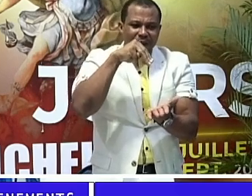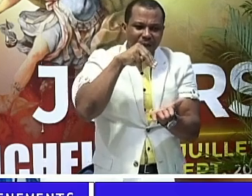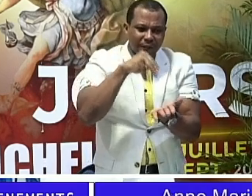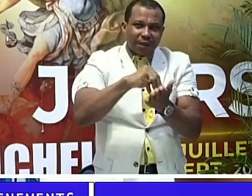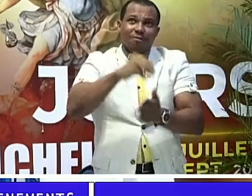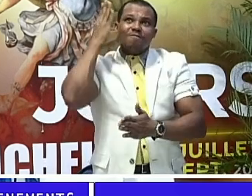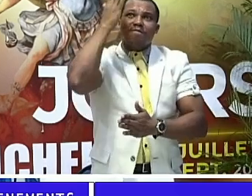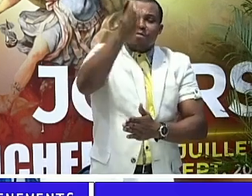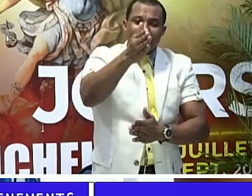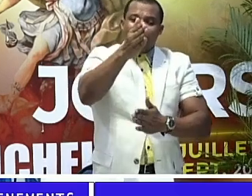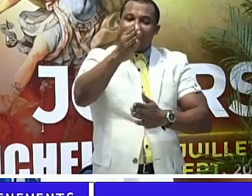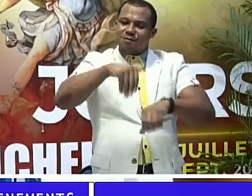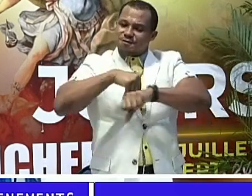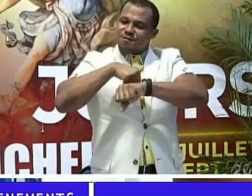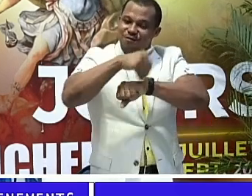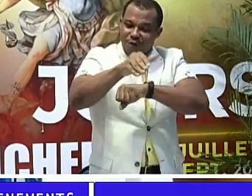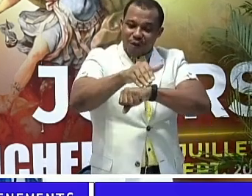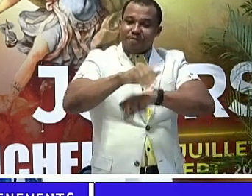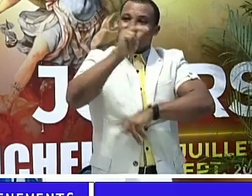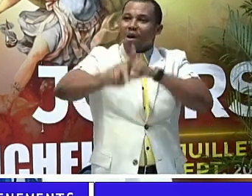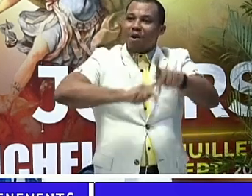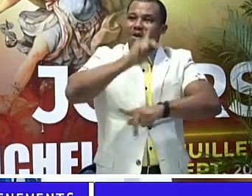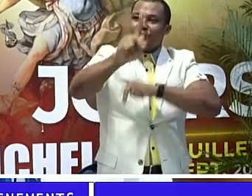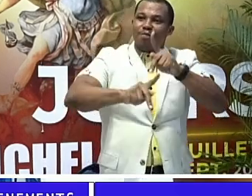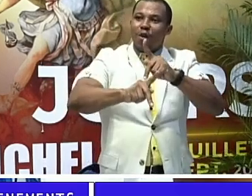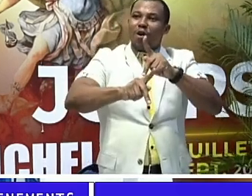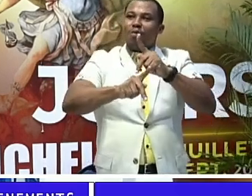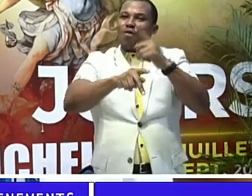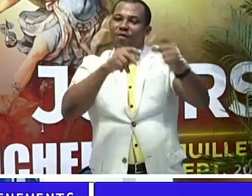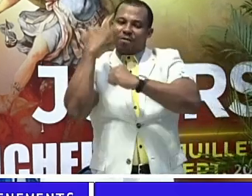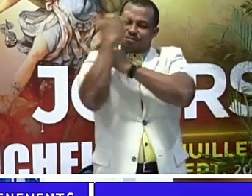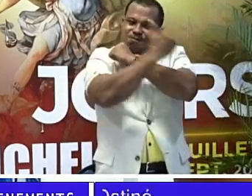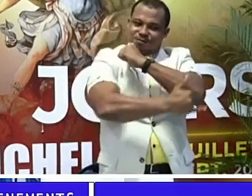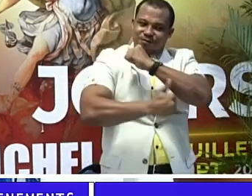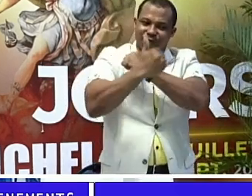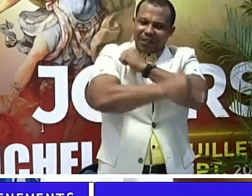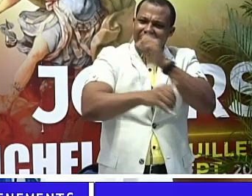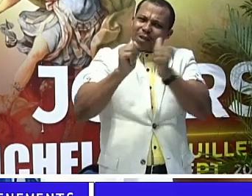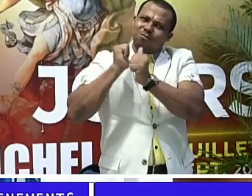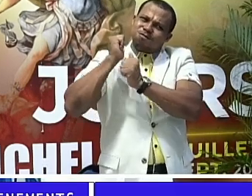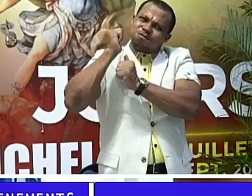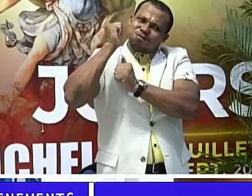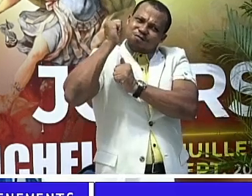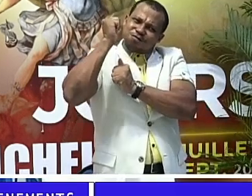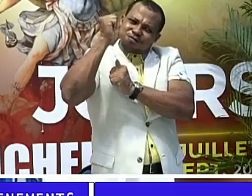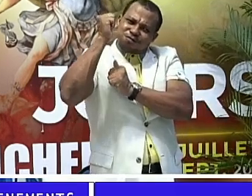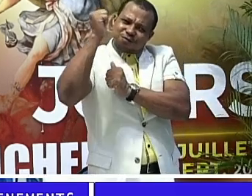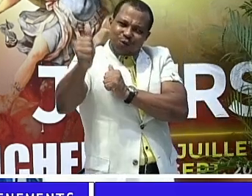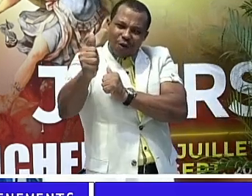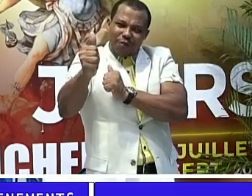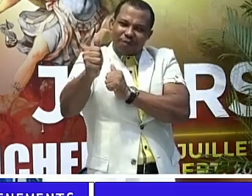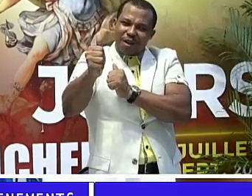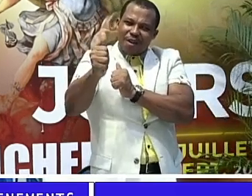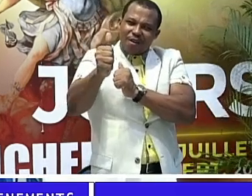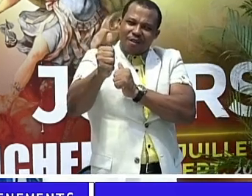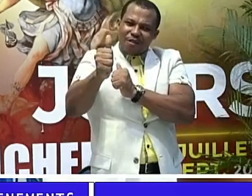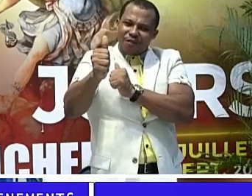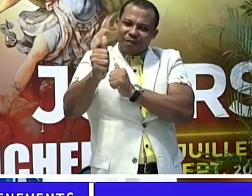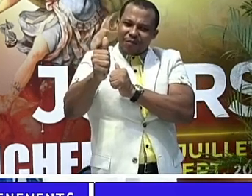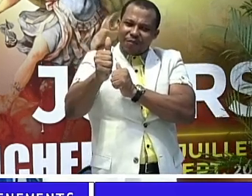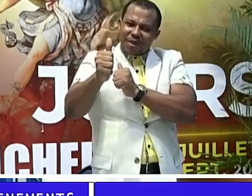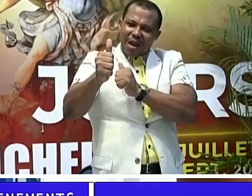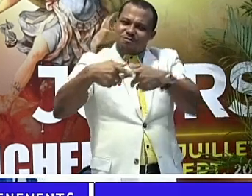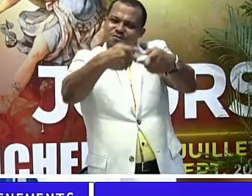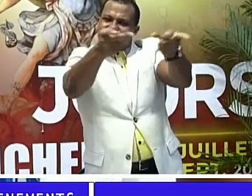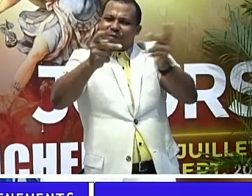J'enverrai des rescapés de mon peuple vers les nations les plus éloignées, vers les îles lointaines